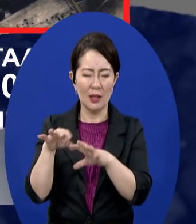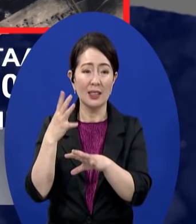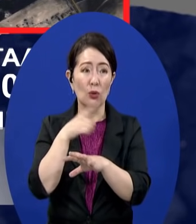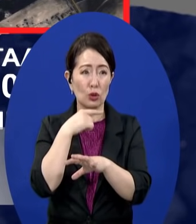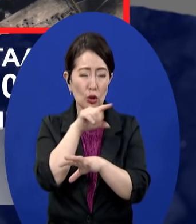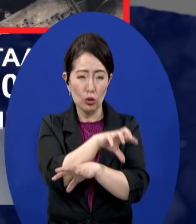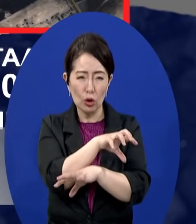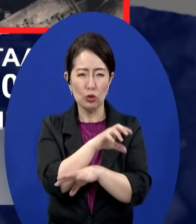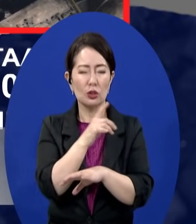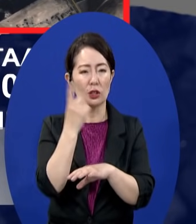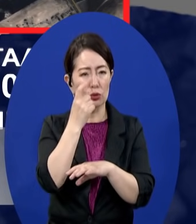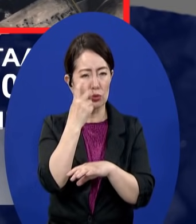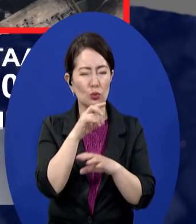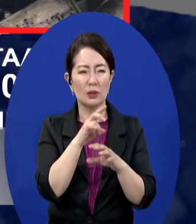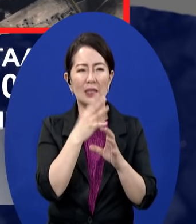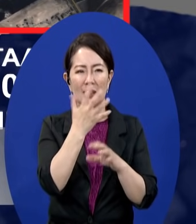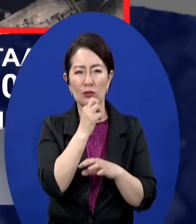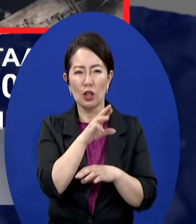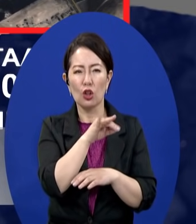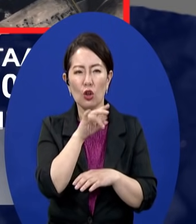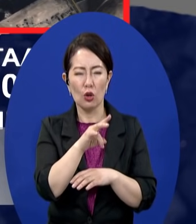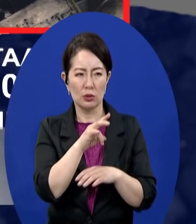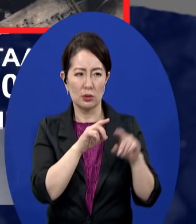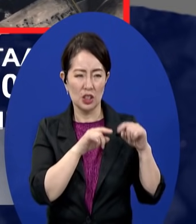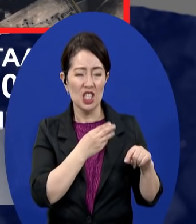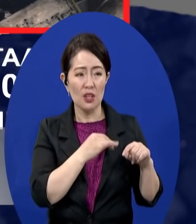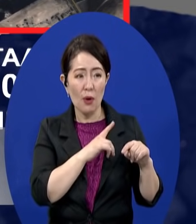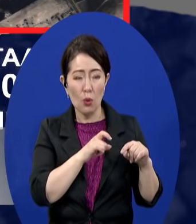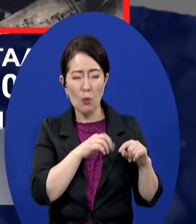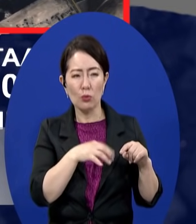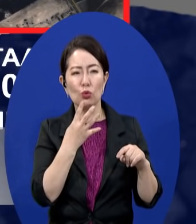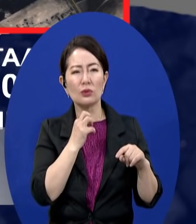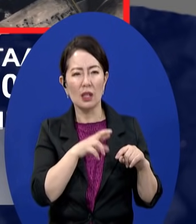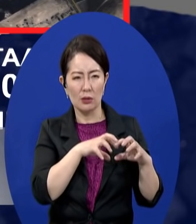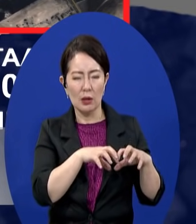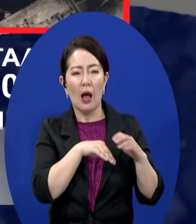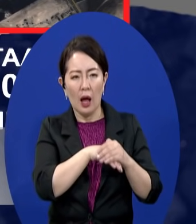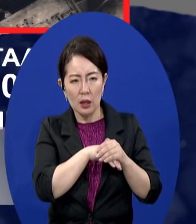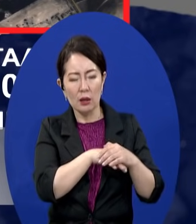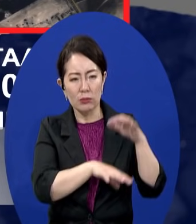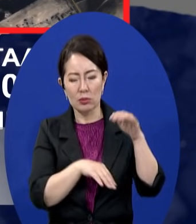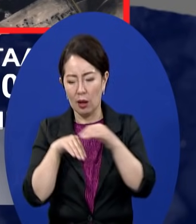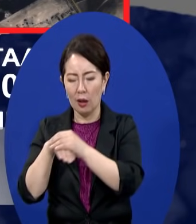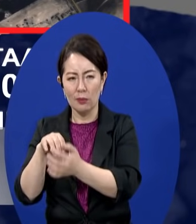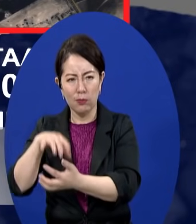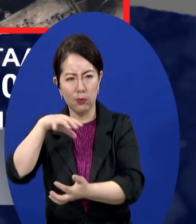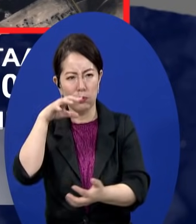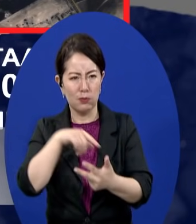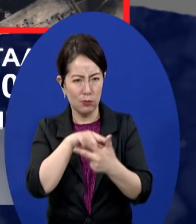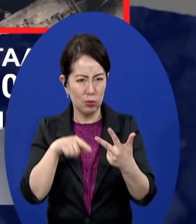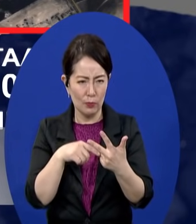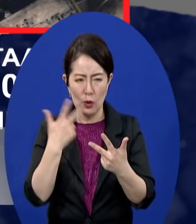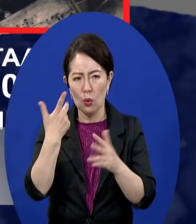урахад эршим хүчний нүүрстэйгээ нийлээд нийтдээ 5 сая тонн нүүрс, шивээ хөрөн бомтууд 4 сая тонн нүүрс хоригдлогджээ. Энэ нийтдээ 3